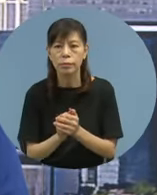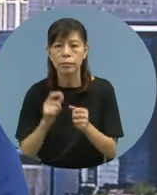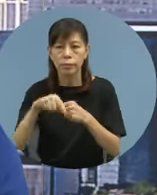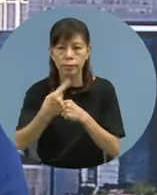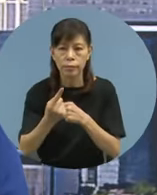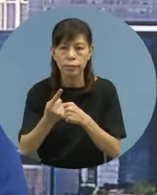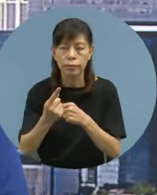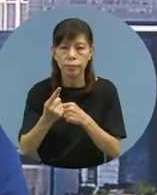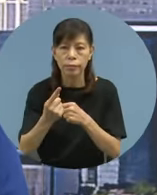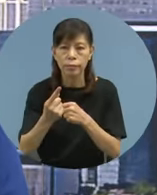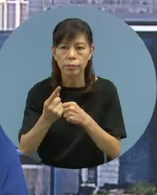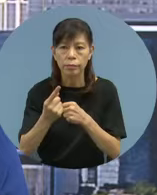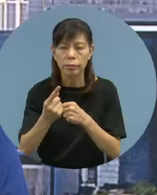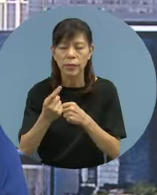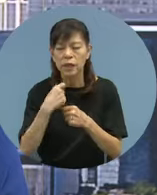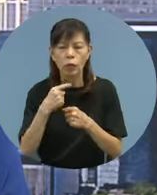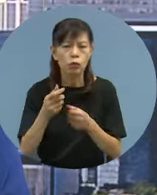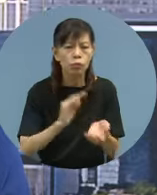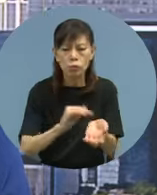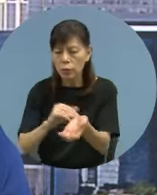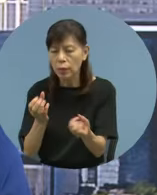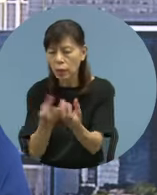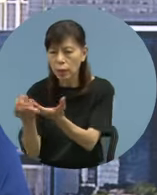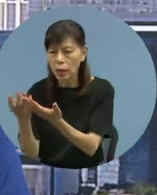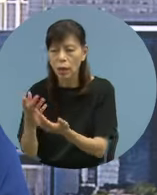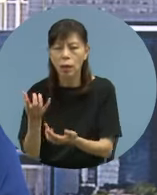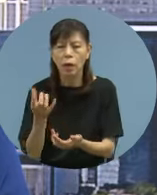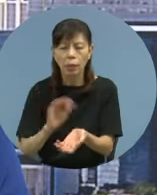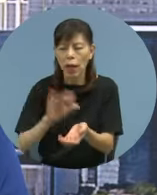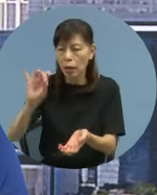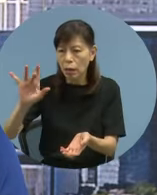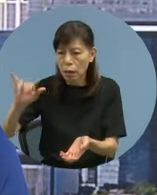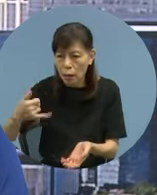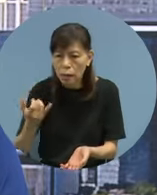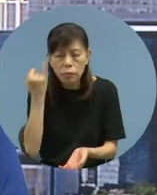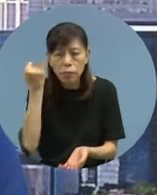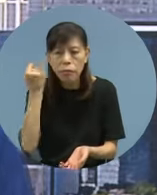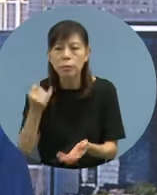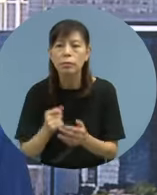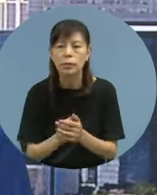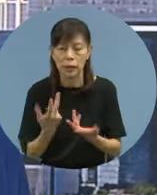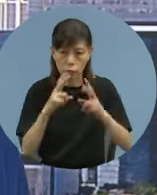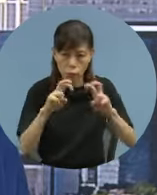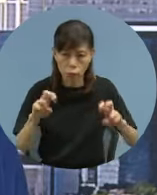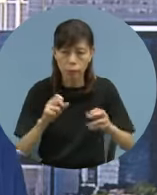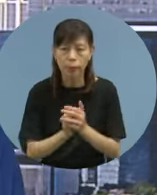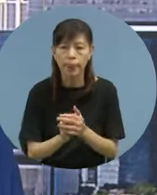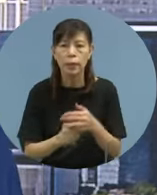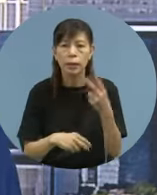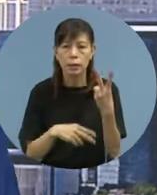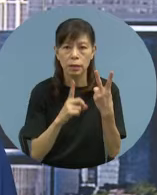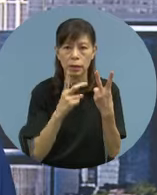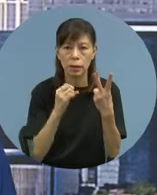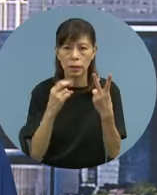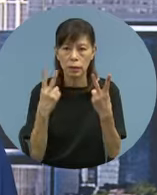啲散嘅個案啦，即係未揾到源頭嘅個案，係仲係調查中。2102咧，